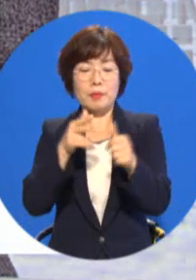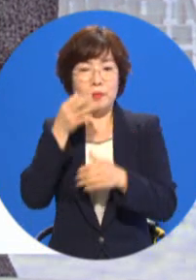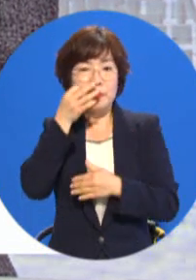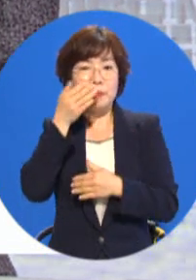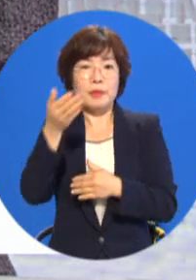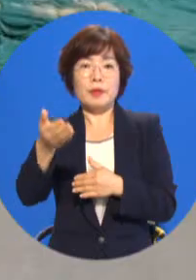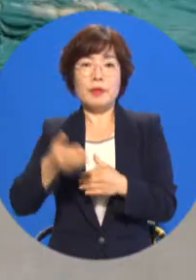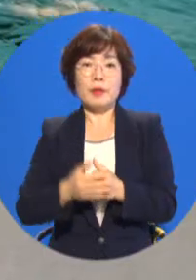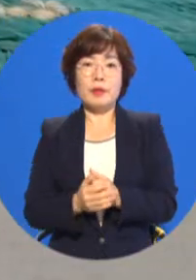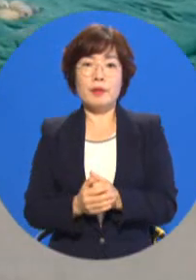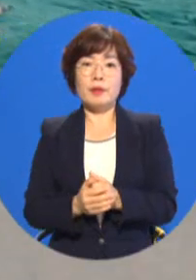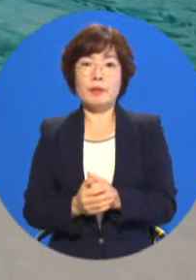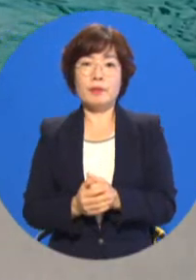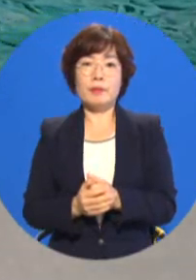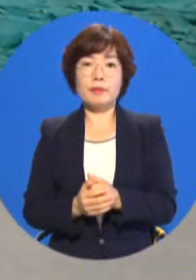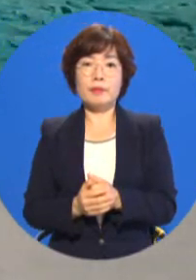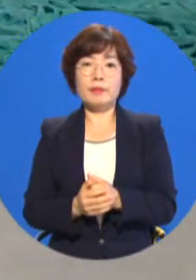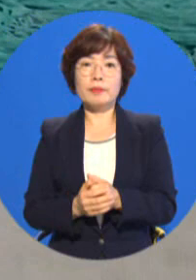기자입니다.